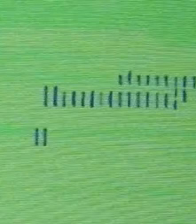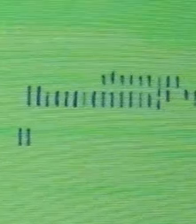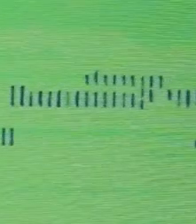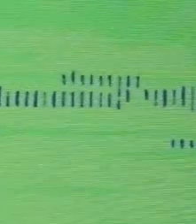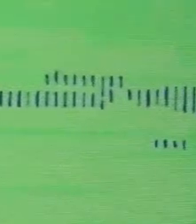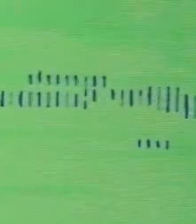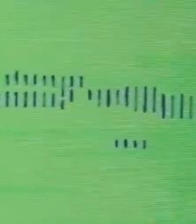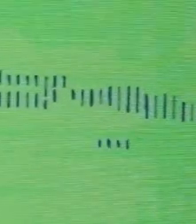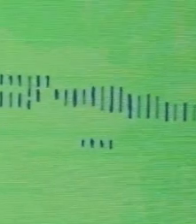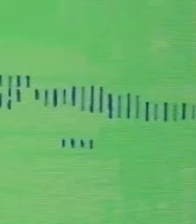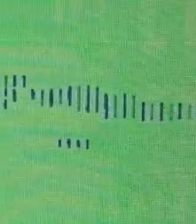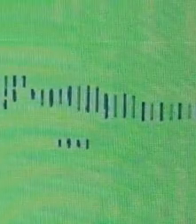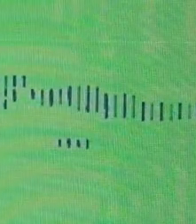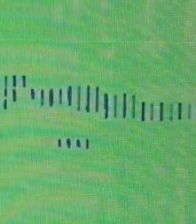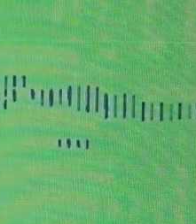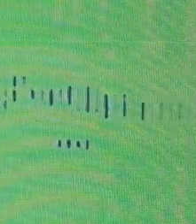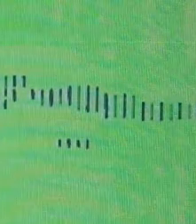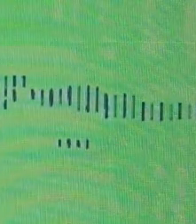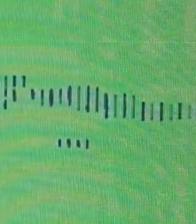Aquí parlàvem de